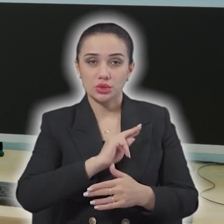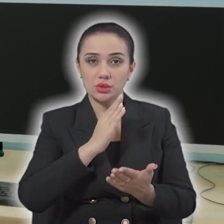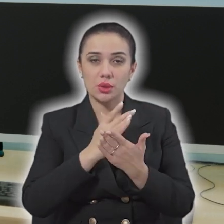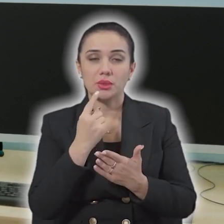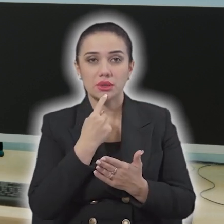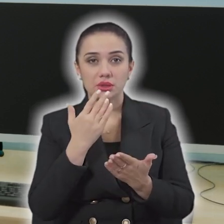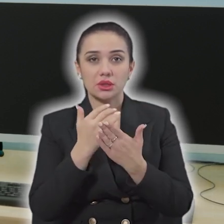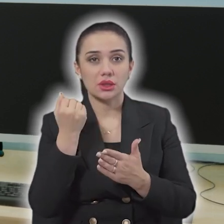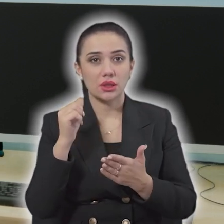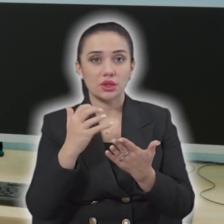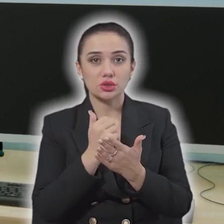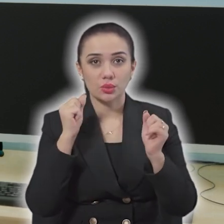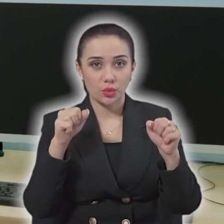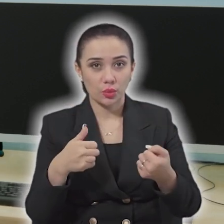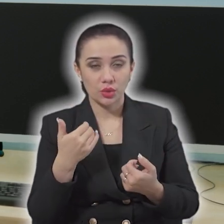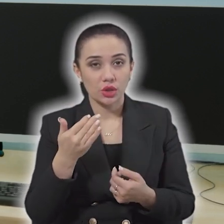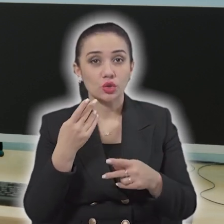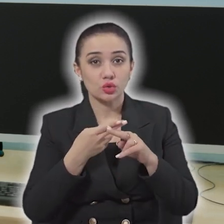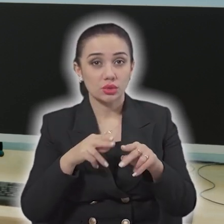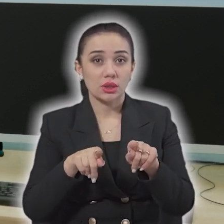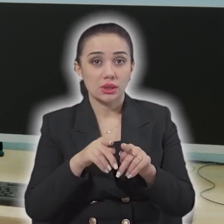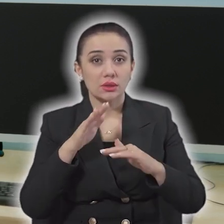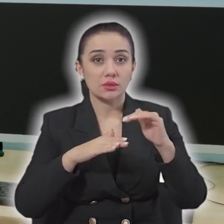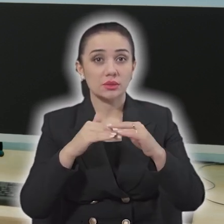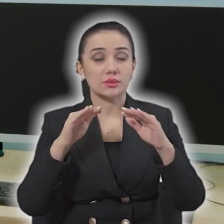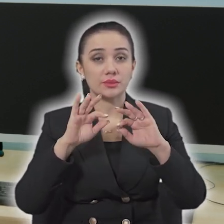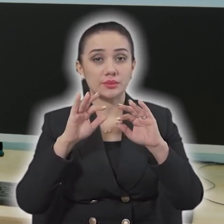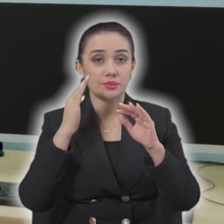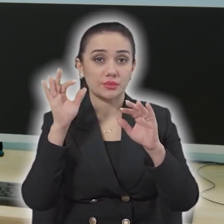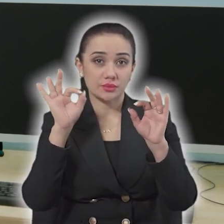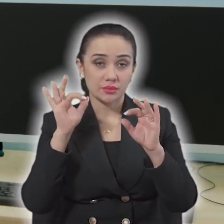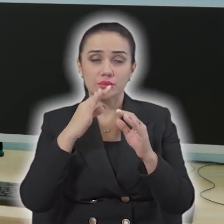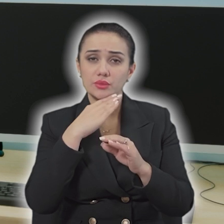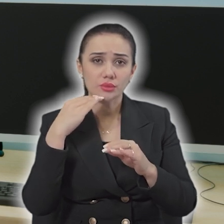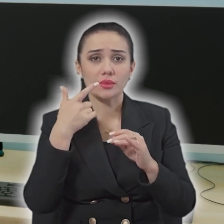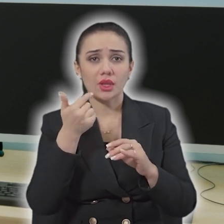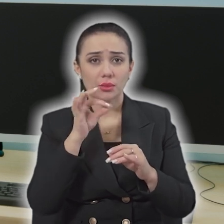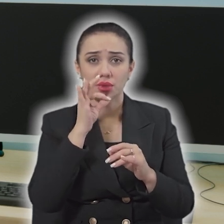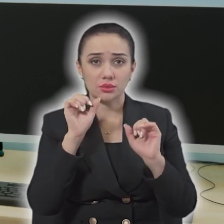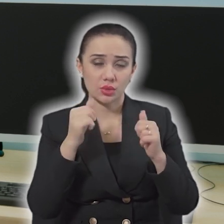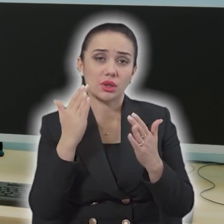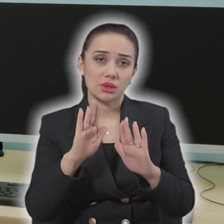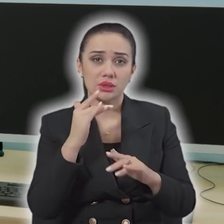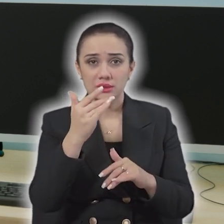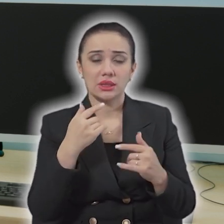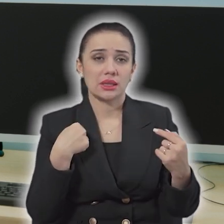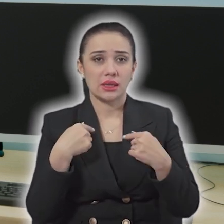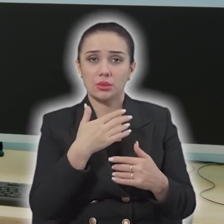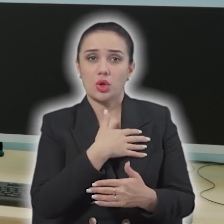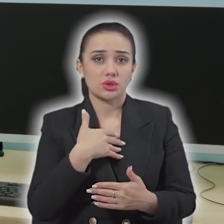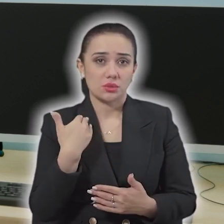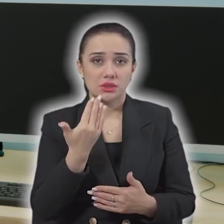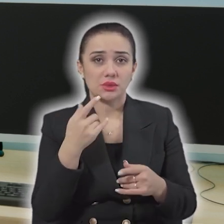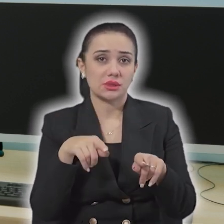solib, qiyinchiliklarni yengishi mumkin. Shunaqa hunar haqida yana ko'p gaplarni aytsam bo'ladi-ku, lekin seni